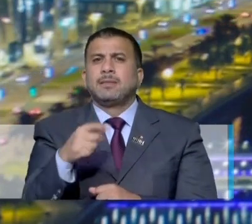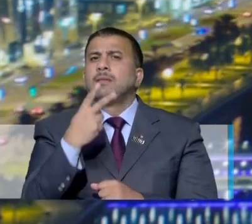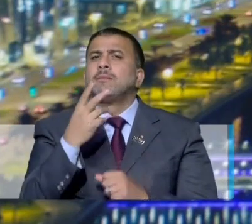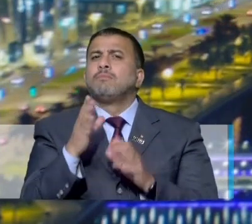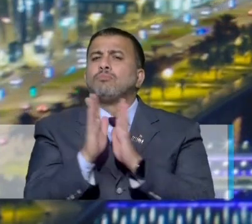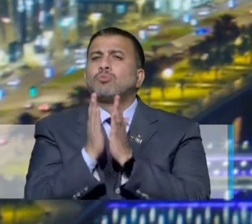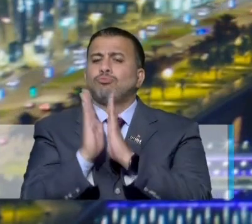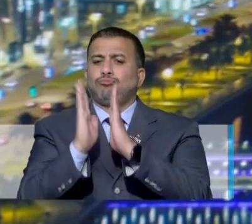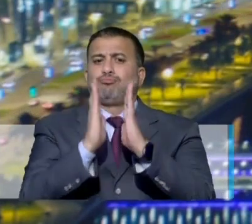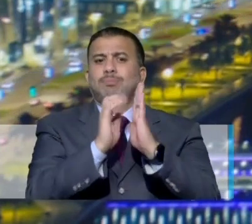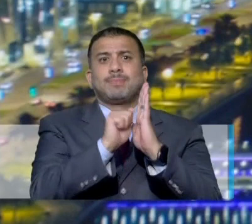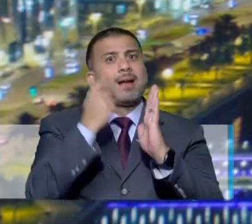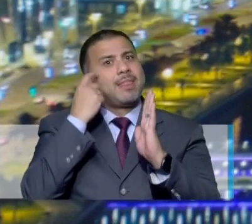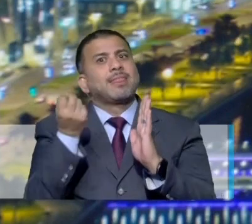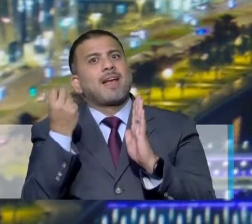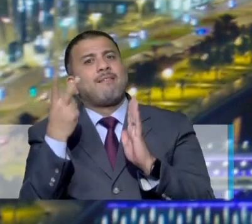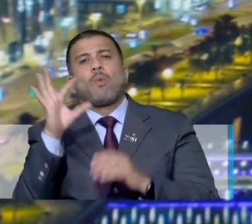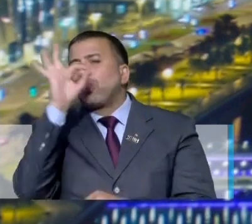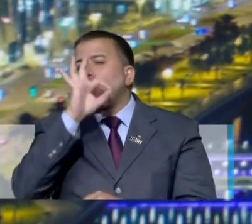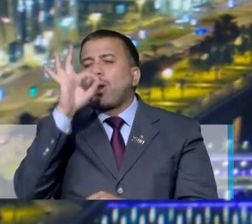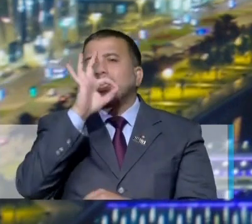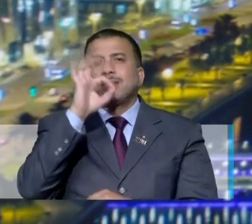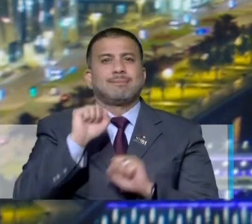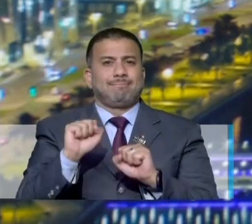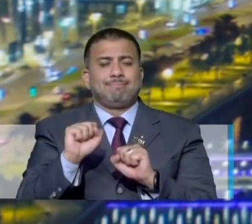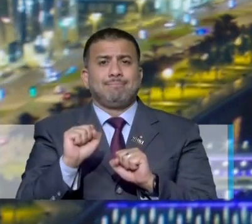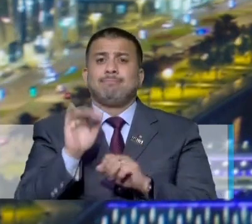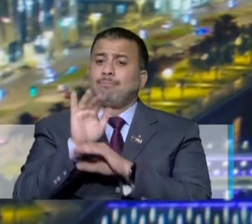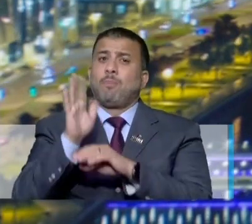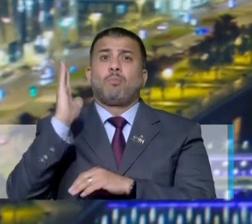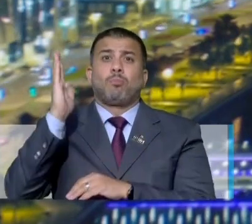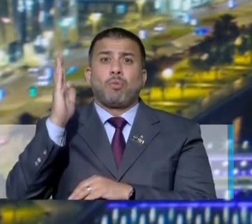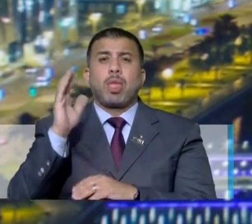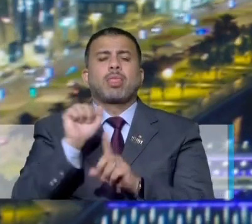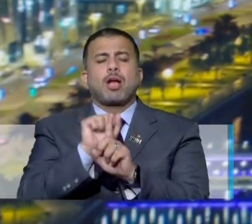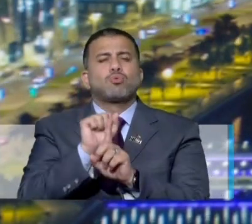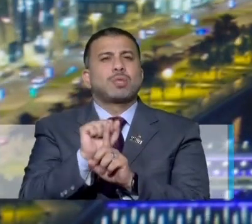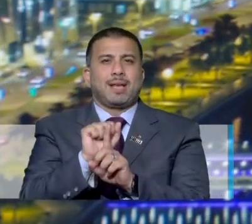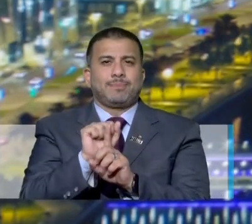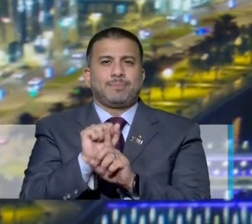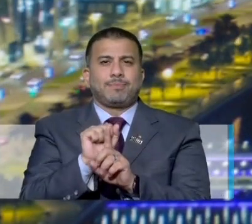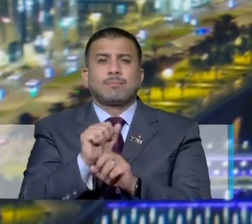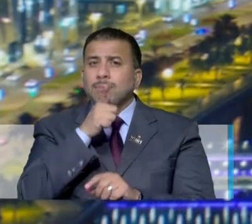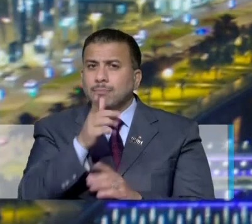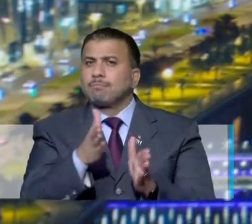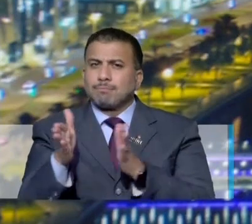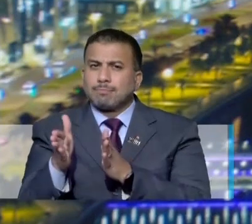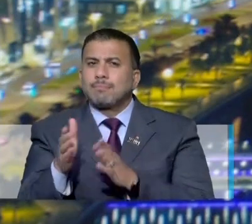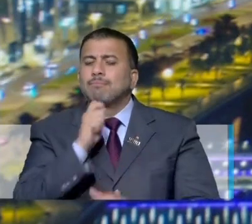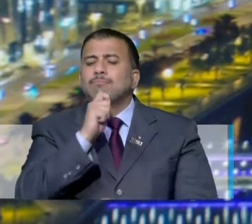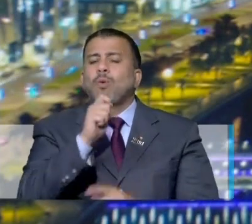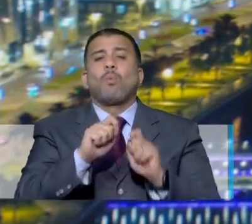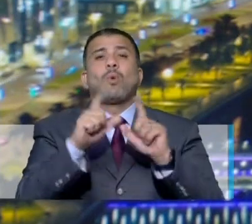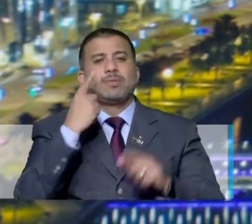مجموعة من الإصدارات الثقافية والتراثية بجانب عقد ندوات تخصصية. نستعرض جانبا منها